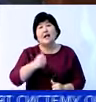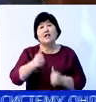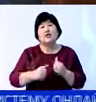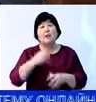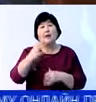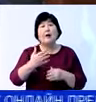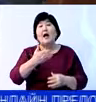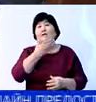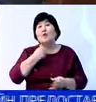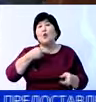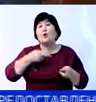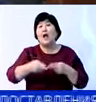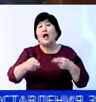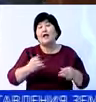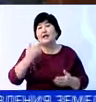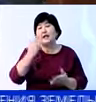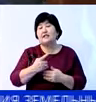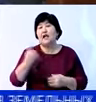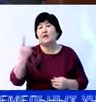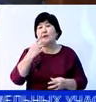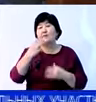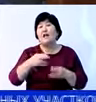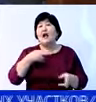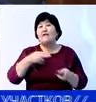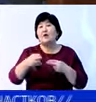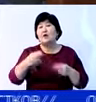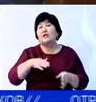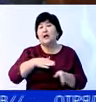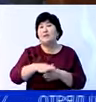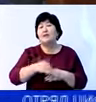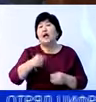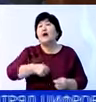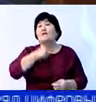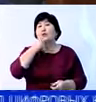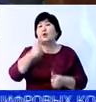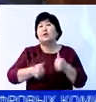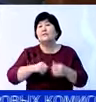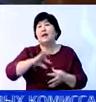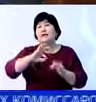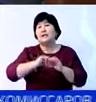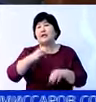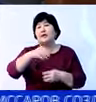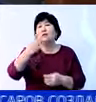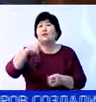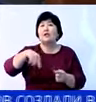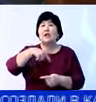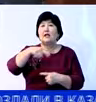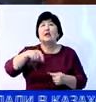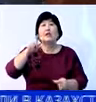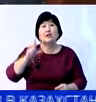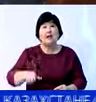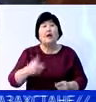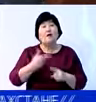чемпионате мира по фигурному катанию и стала первой в мире фигуристкой, выполнившей на взрослых соревнованиях сложнейший элемент – четверной сальхов.